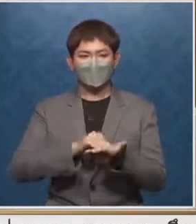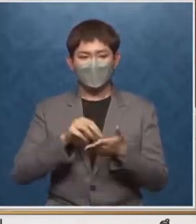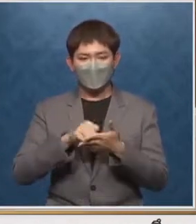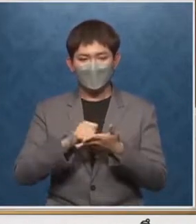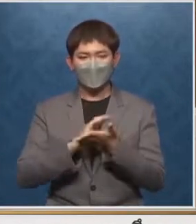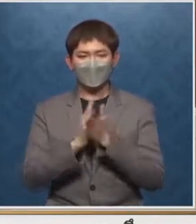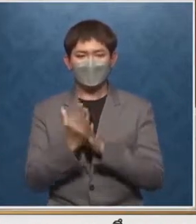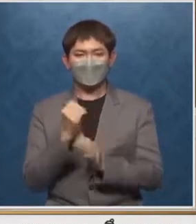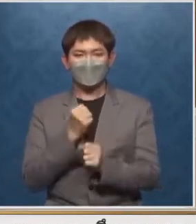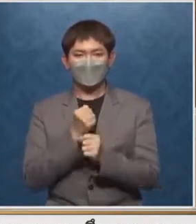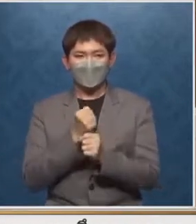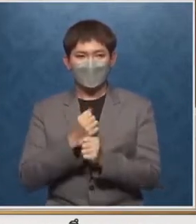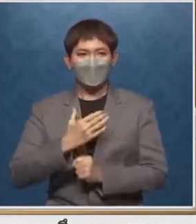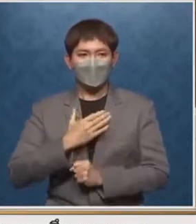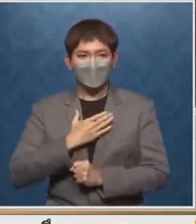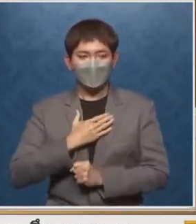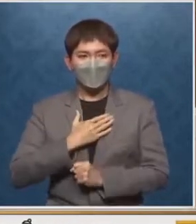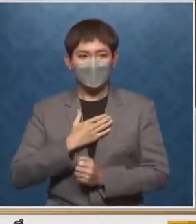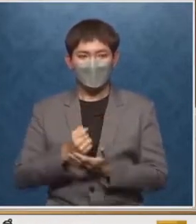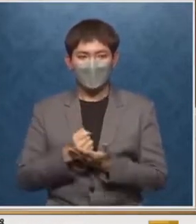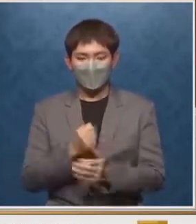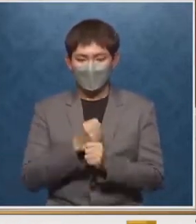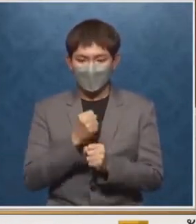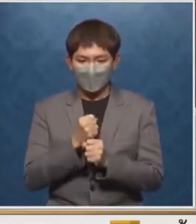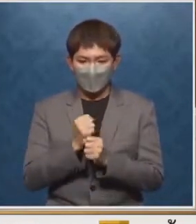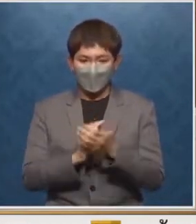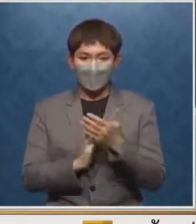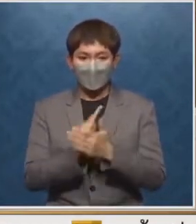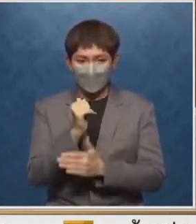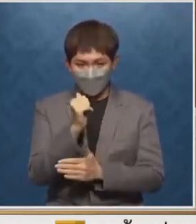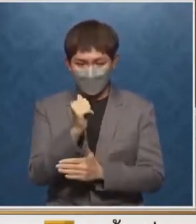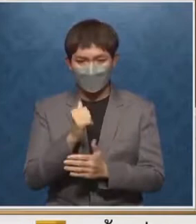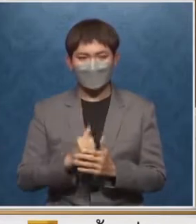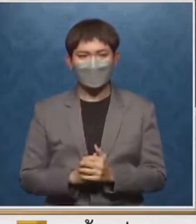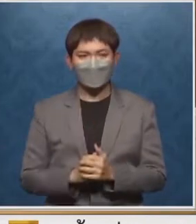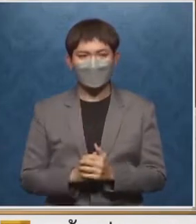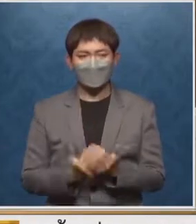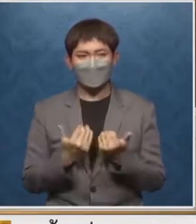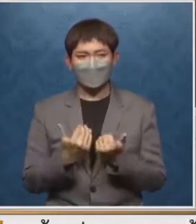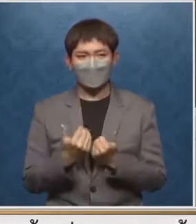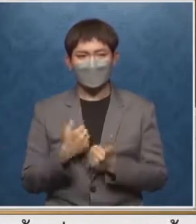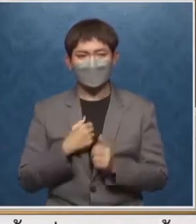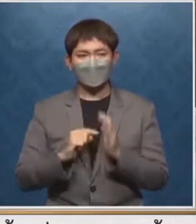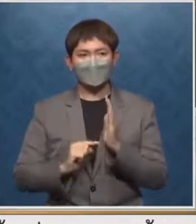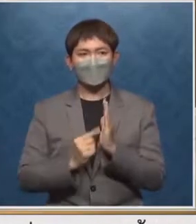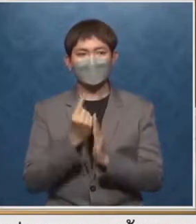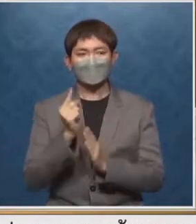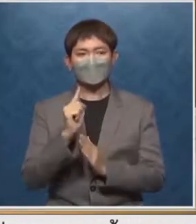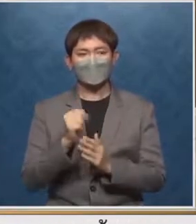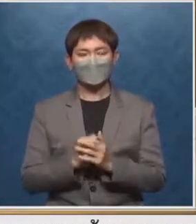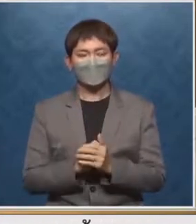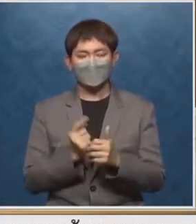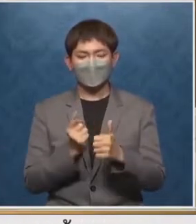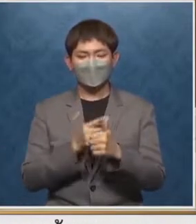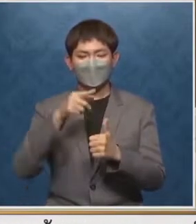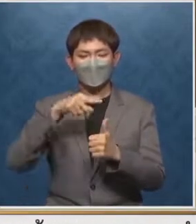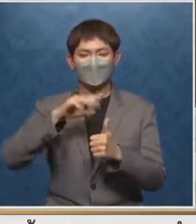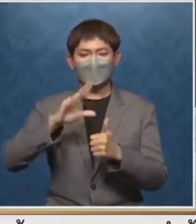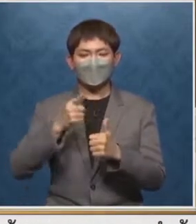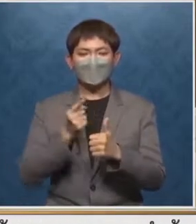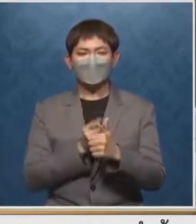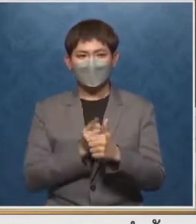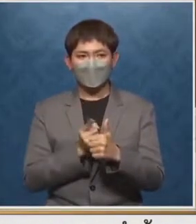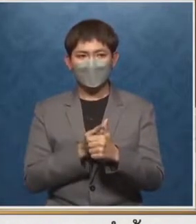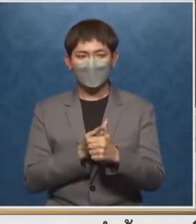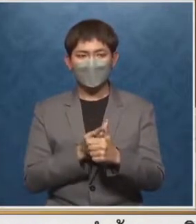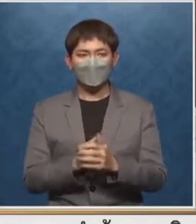การทำงานให้มีประสิทธิภาพต่อไปนะครับขออนุญาตเริ่มที่ท่านพิเชษเชื้อเมืองพานนะครับ